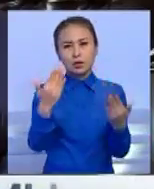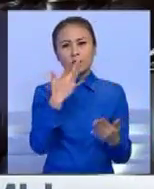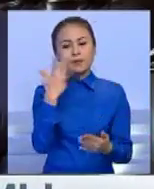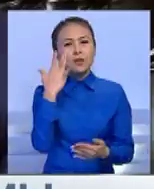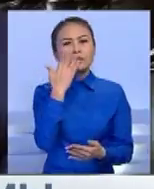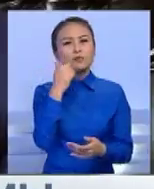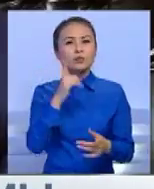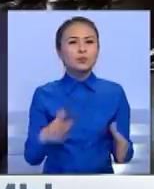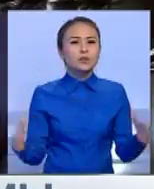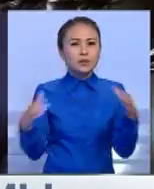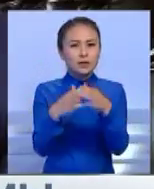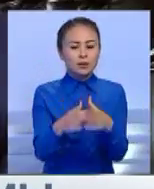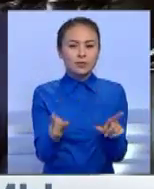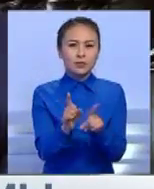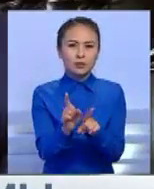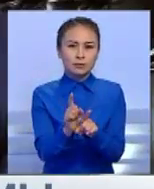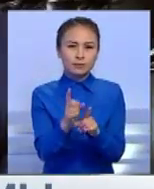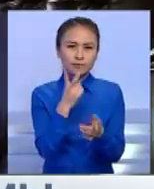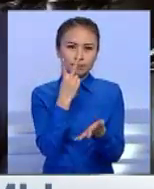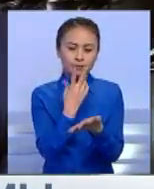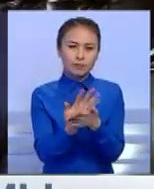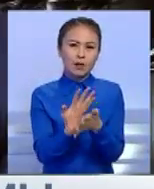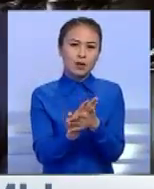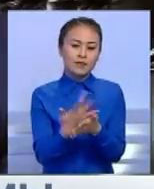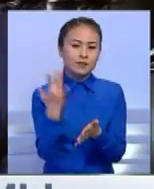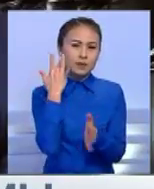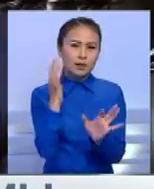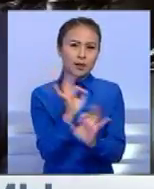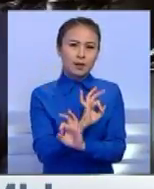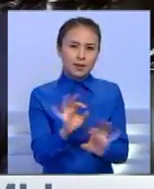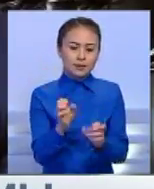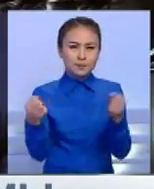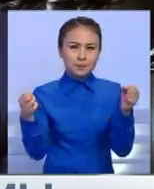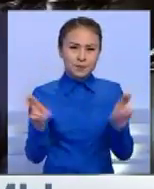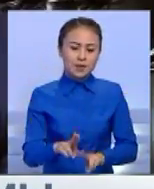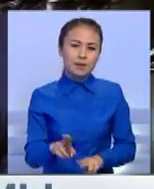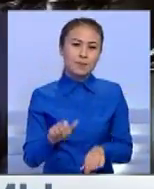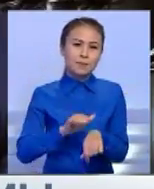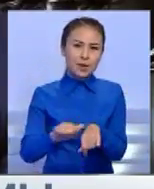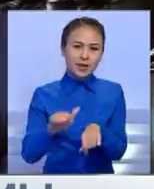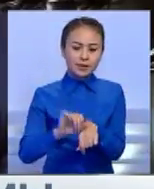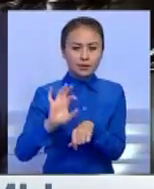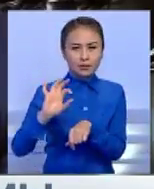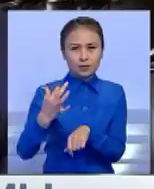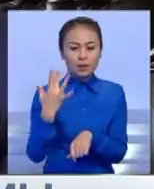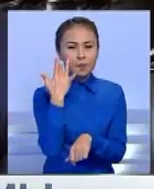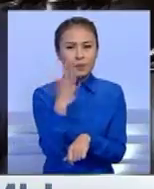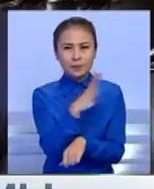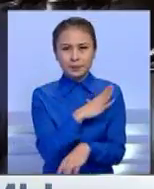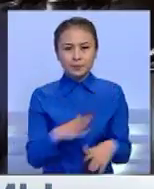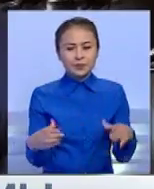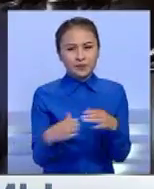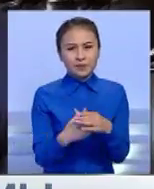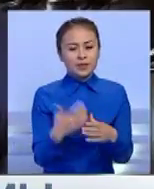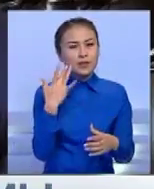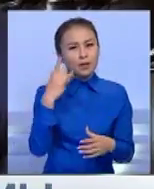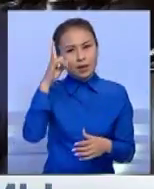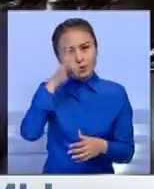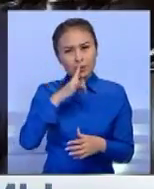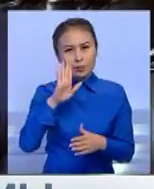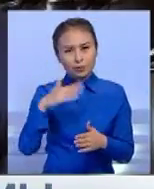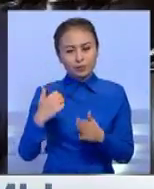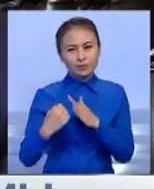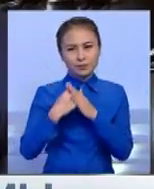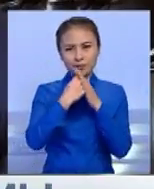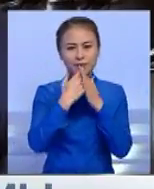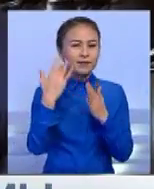басын қосып, оларға біздің цитрус өндірісі жөнінде талдап айтып беретін арнайы мандарин форумын құрдық. Қазақстан бізді бағалай алады деген үміттеміз,